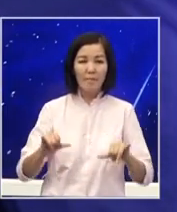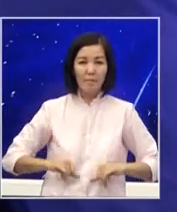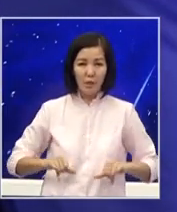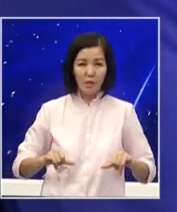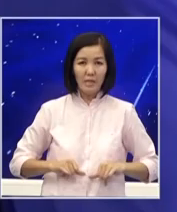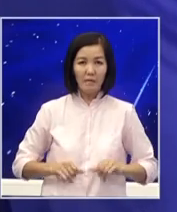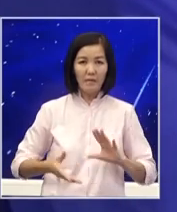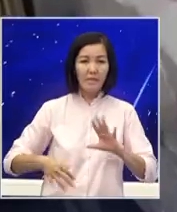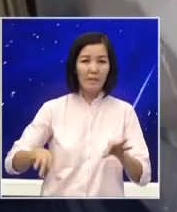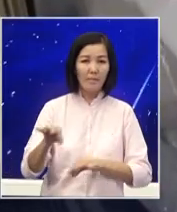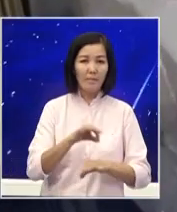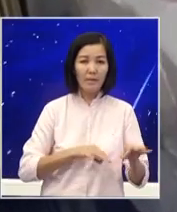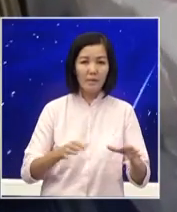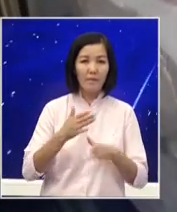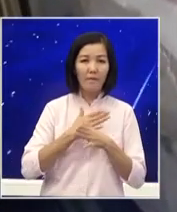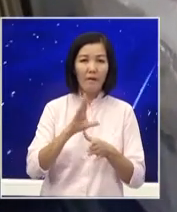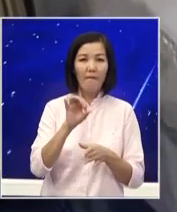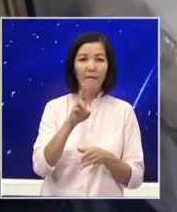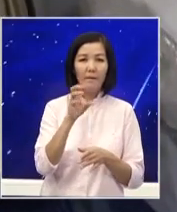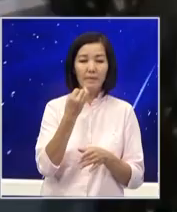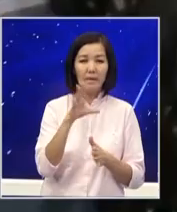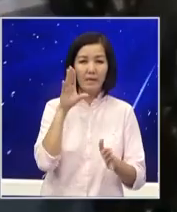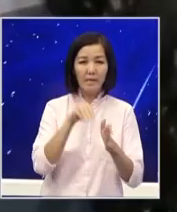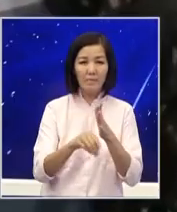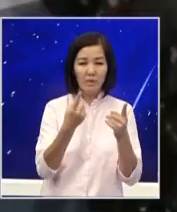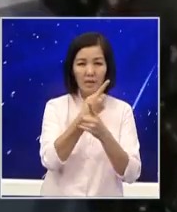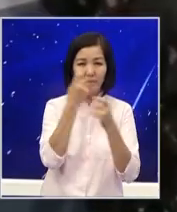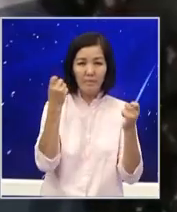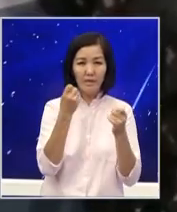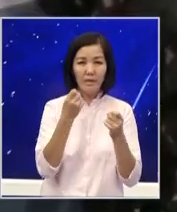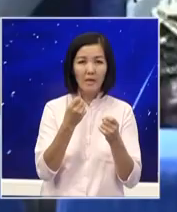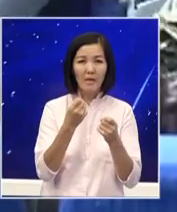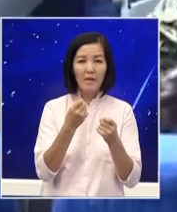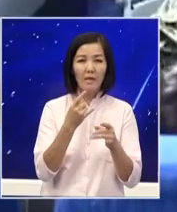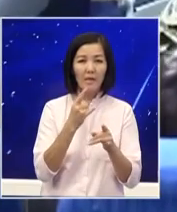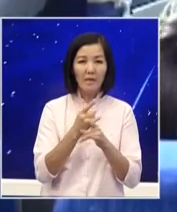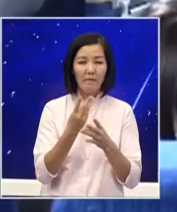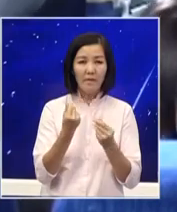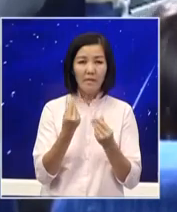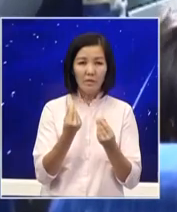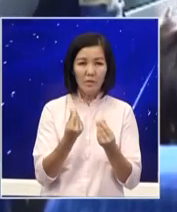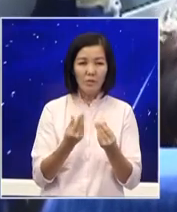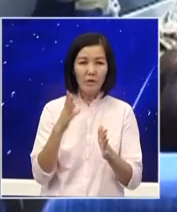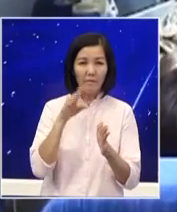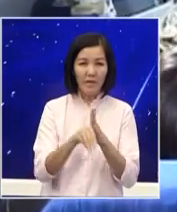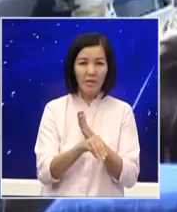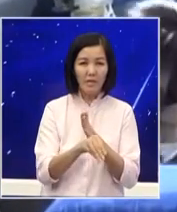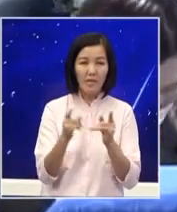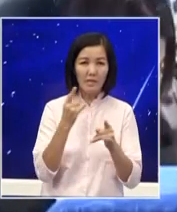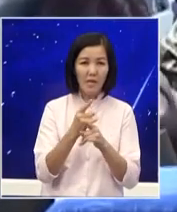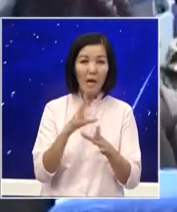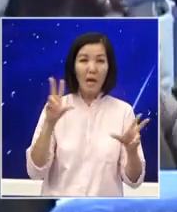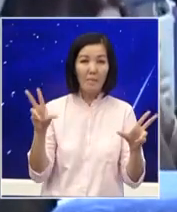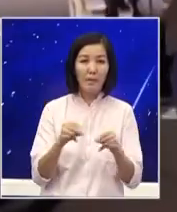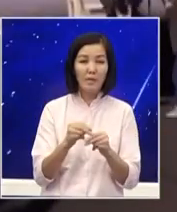их схема работала с помощью веб-сайтов где размещали информацию о вымышленных видах инвестиционных портфелей злоумышленники обещали